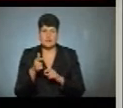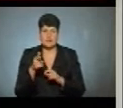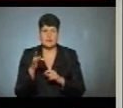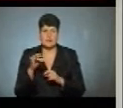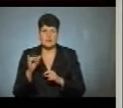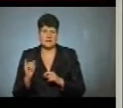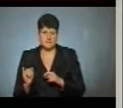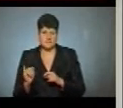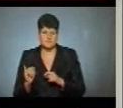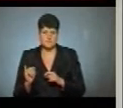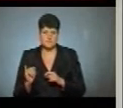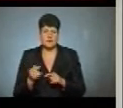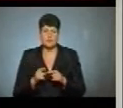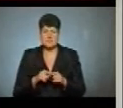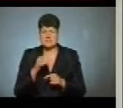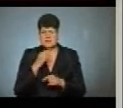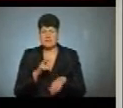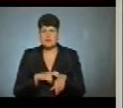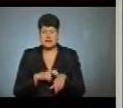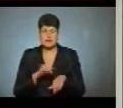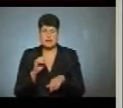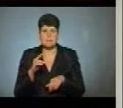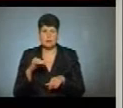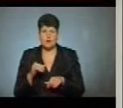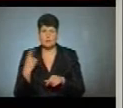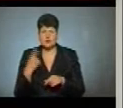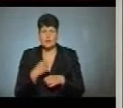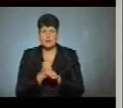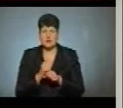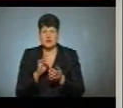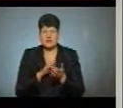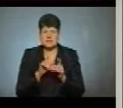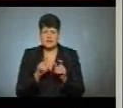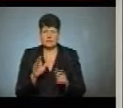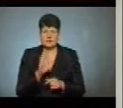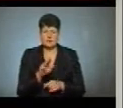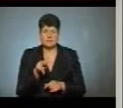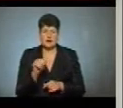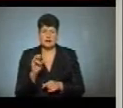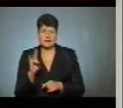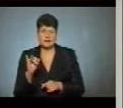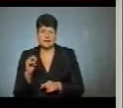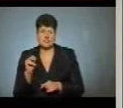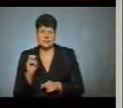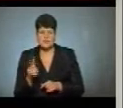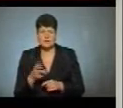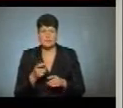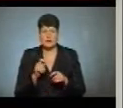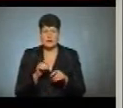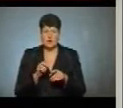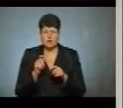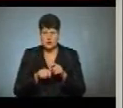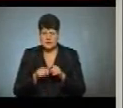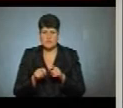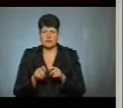вірусні інфекції. Про це повідомив лікар-епідеміолог обласного лабораторного центру Володимир Паничев. За його словами, дослідження проводять у